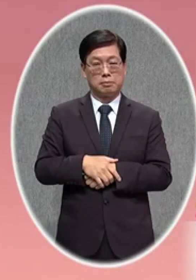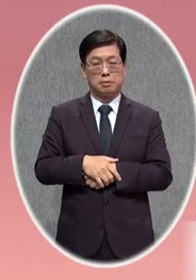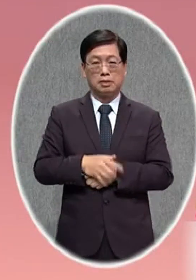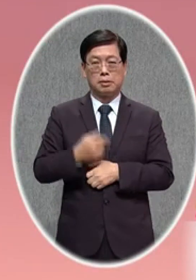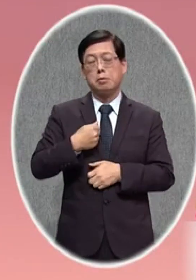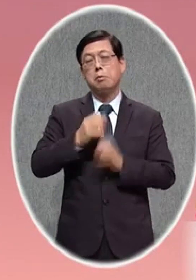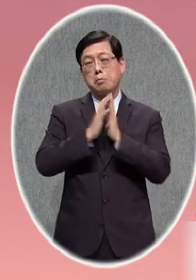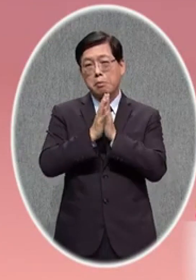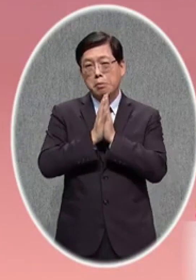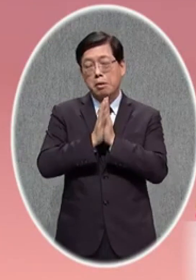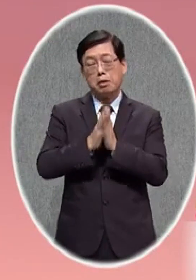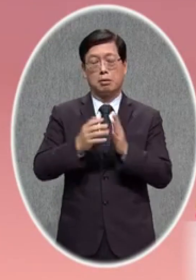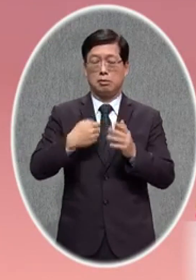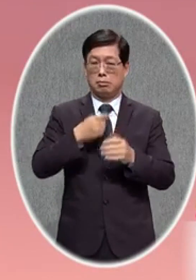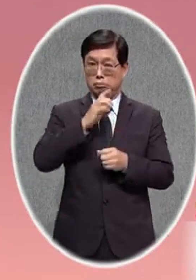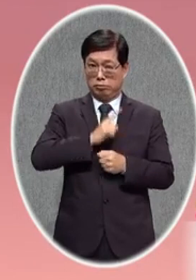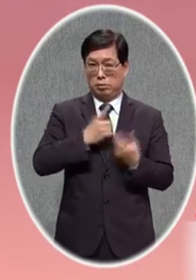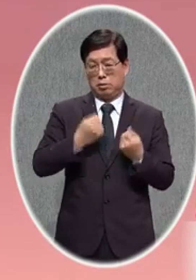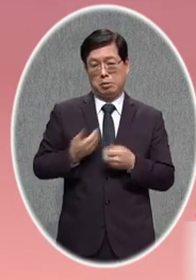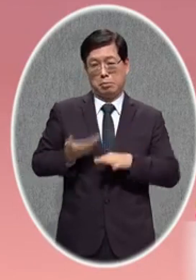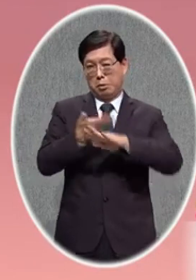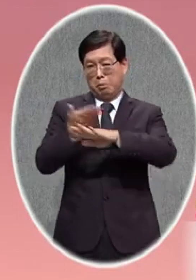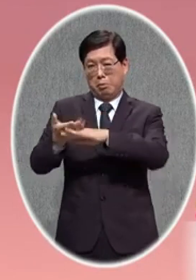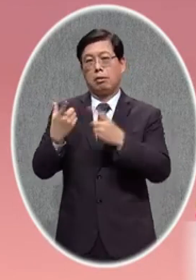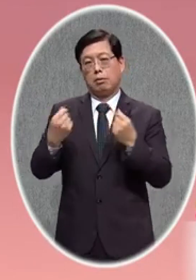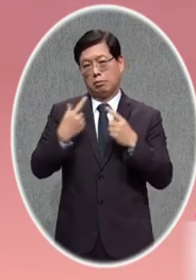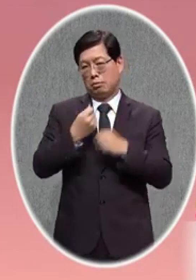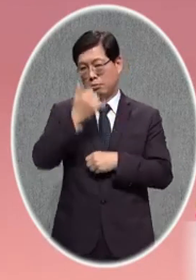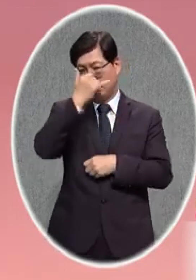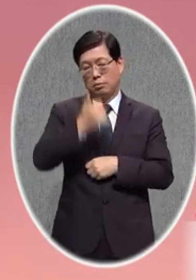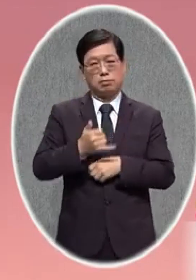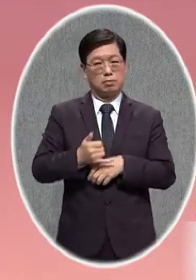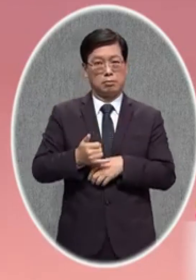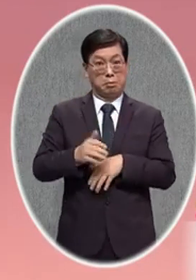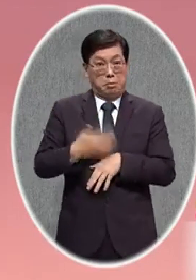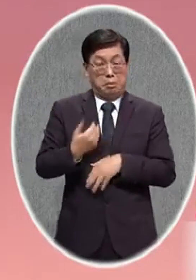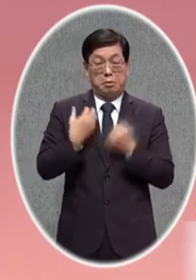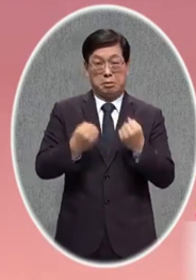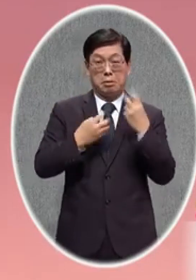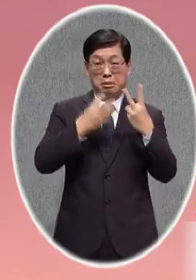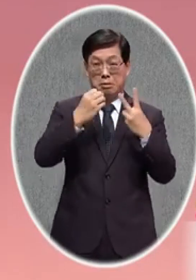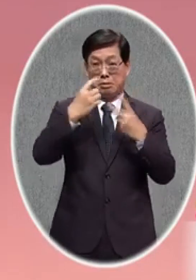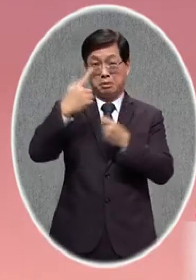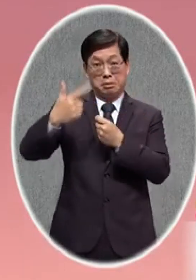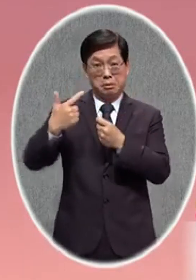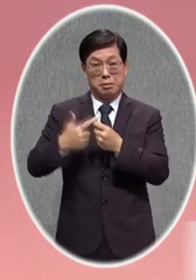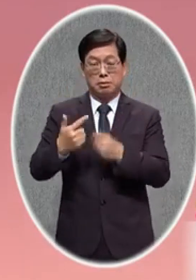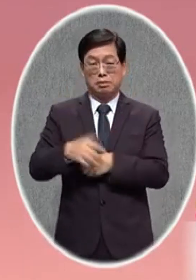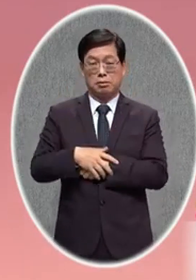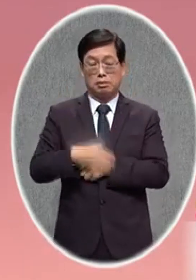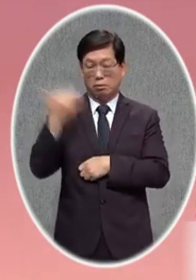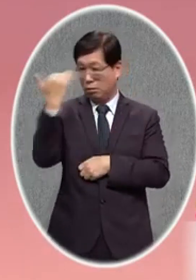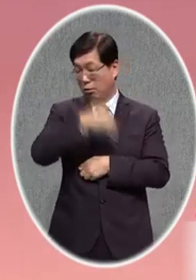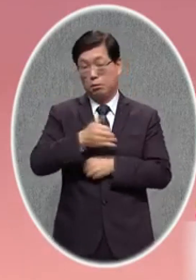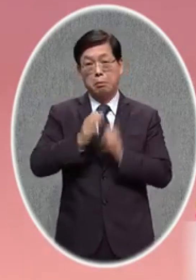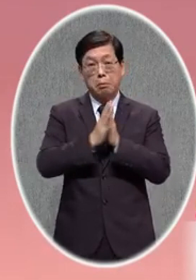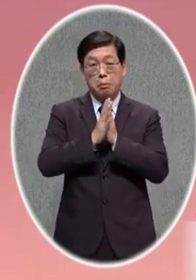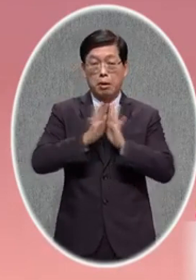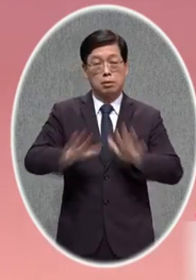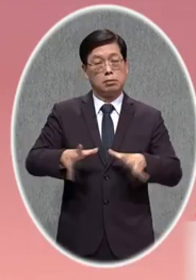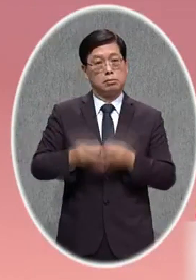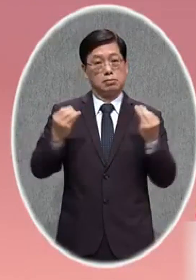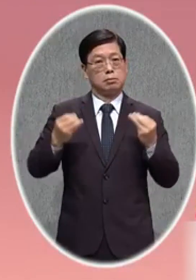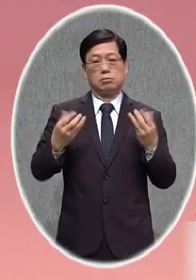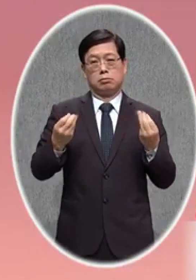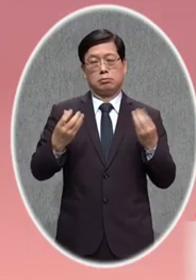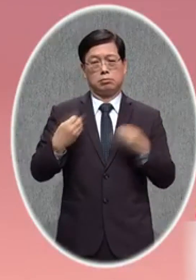我们拜拜的时候心里也是叫捧起来，不会在2016年的时候拜心里，现在没在拜